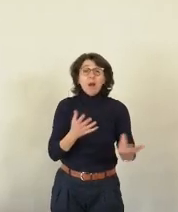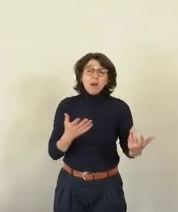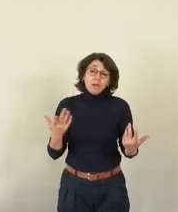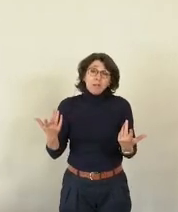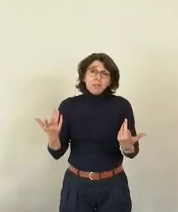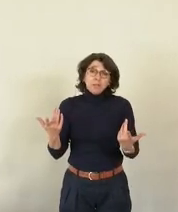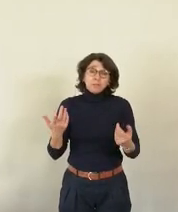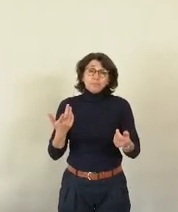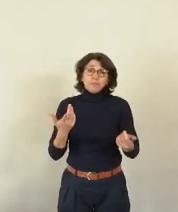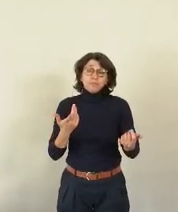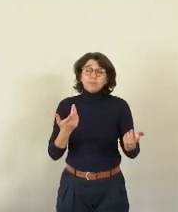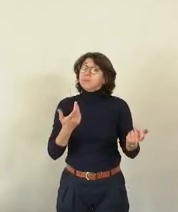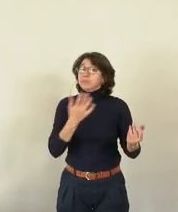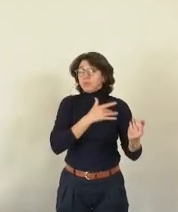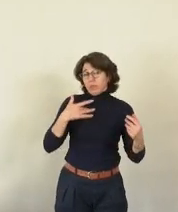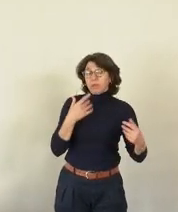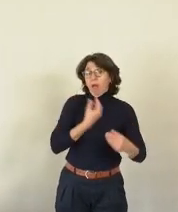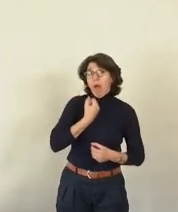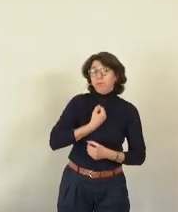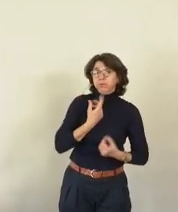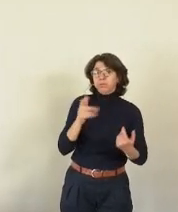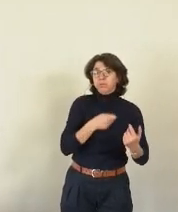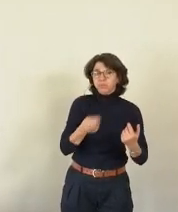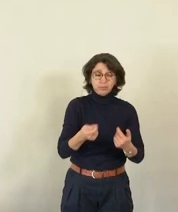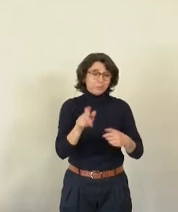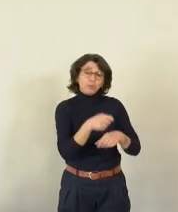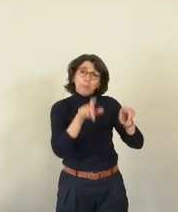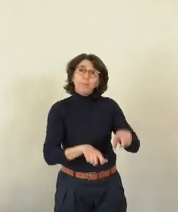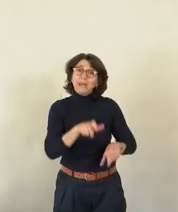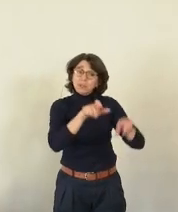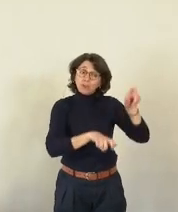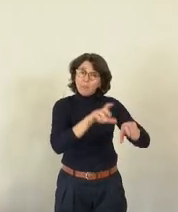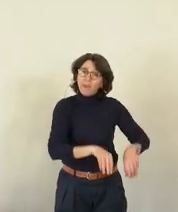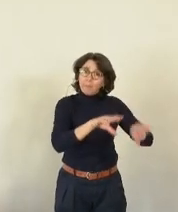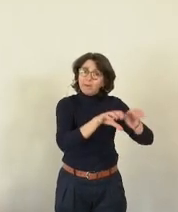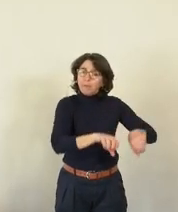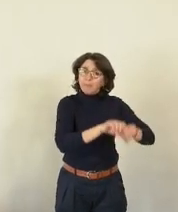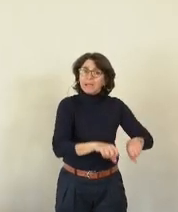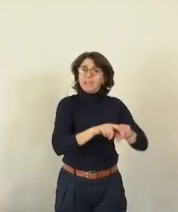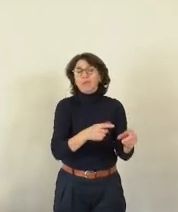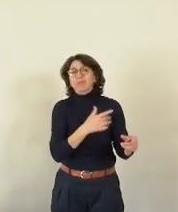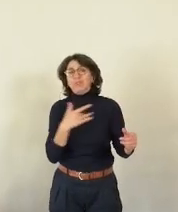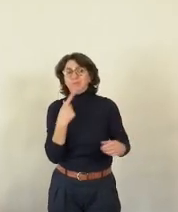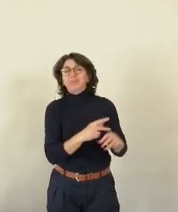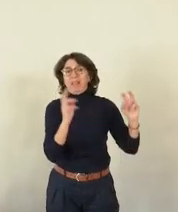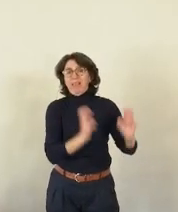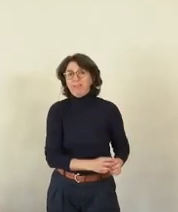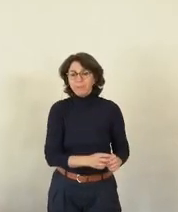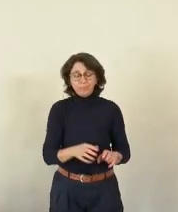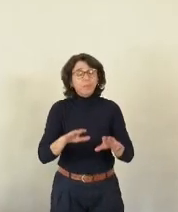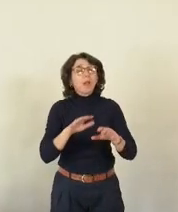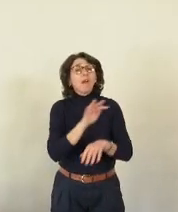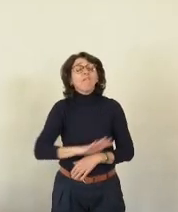producteurs l'inflation sur les denrées alimentaires est de 21 % ces dernières années 16 % des Français déclarent se